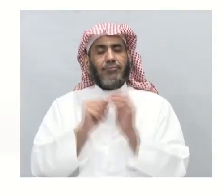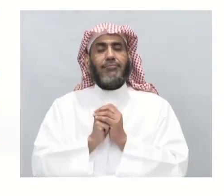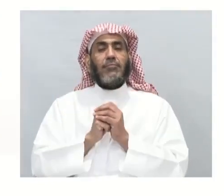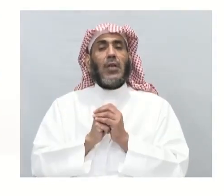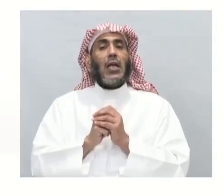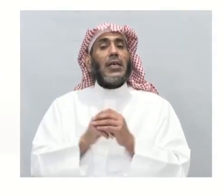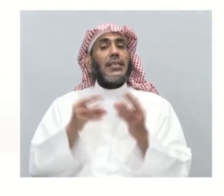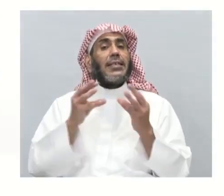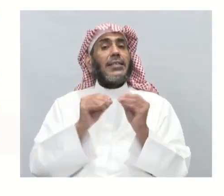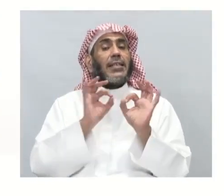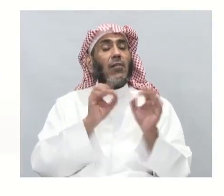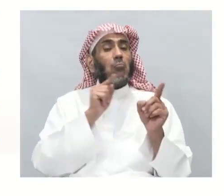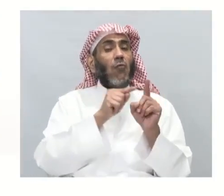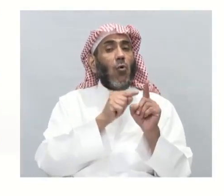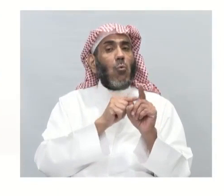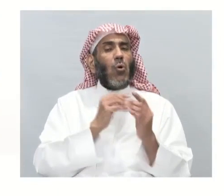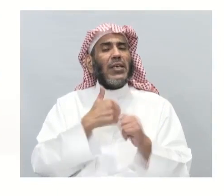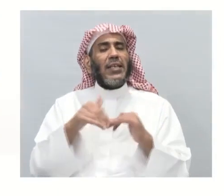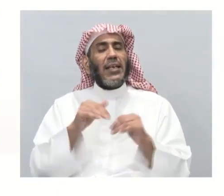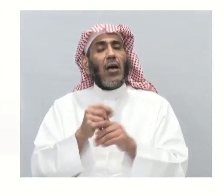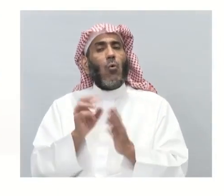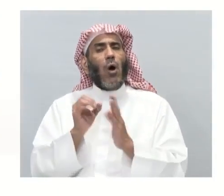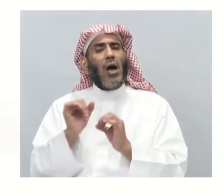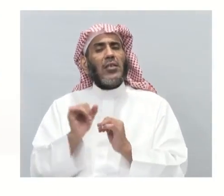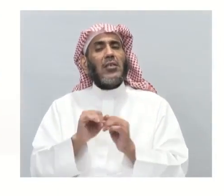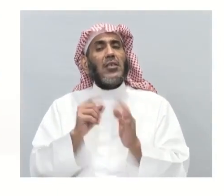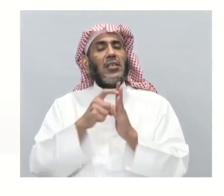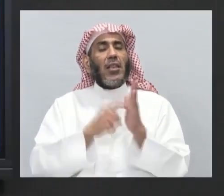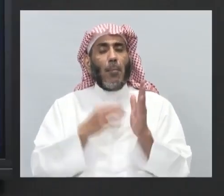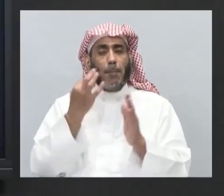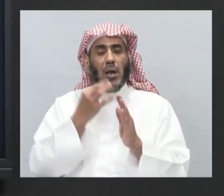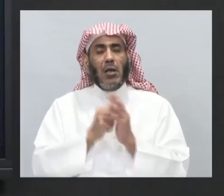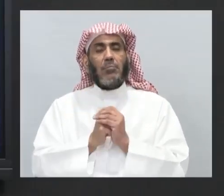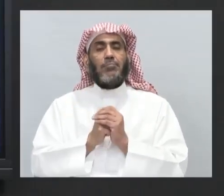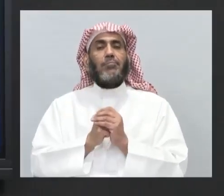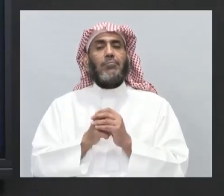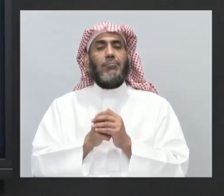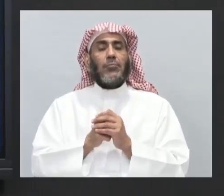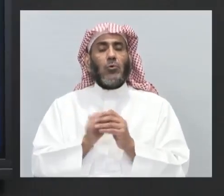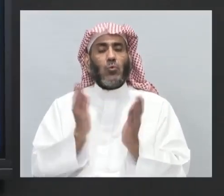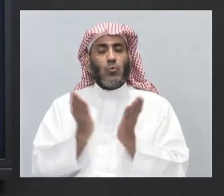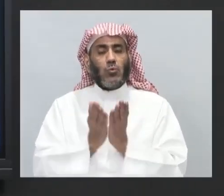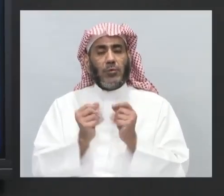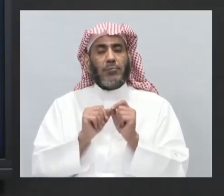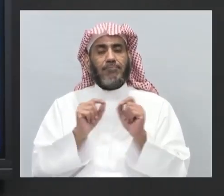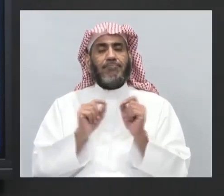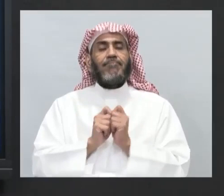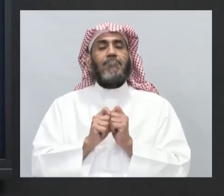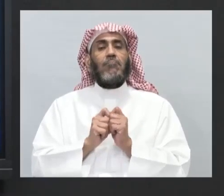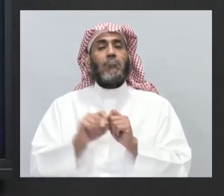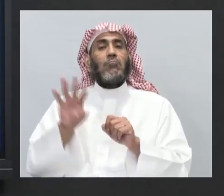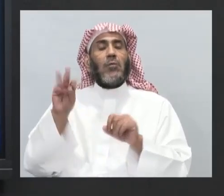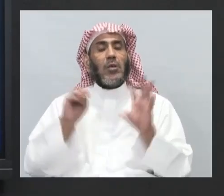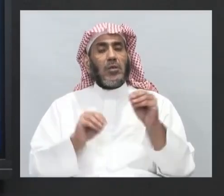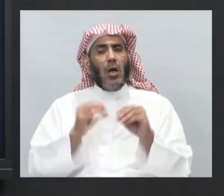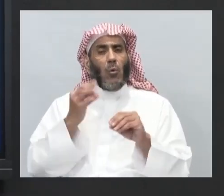التعريف طريقه نمط من انماط تنظيم الكلام التي تستخدم اثناء الدروس يلي ذلك القصه او